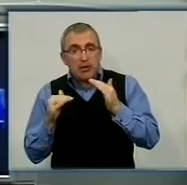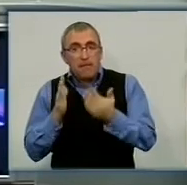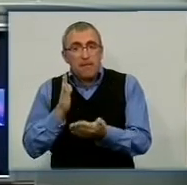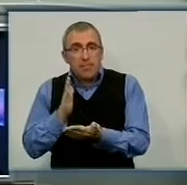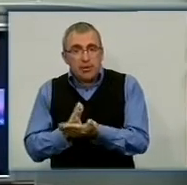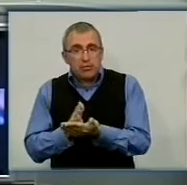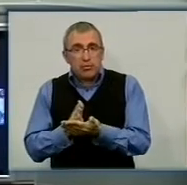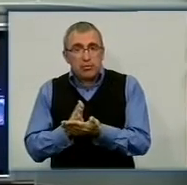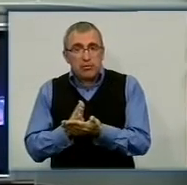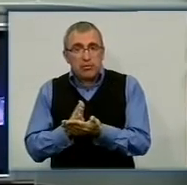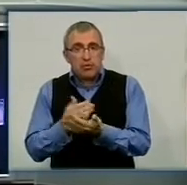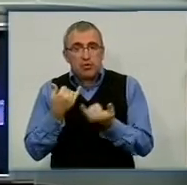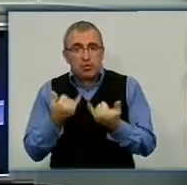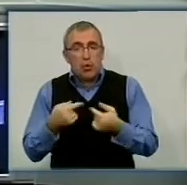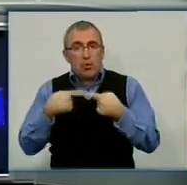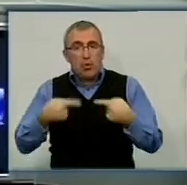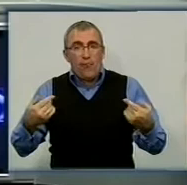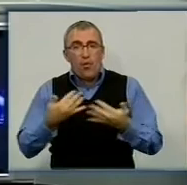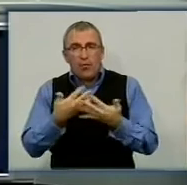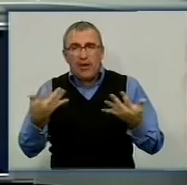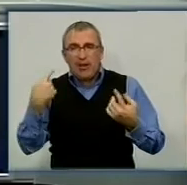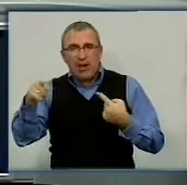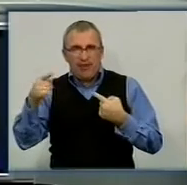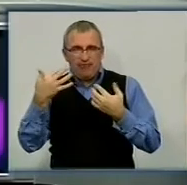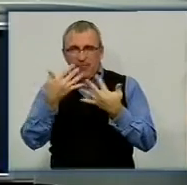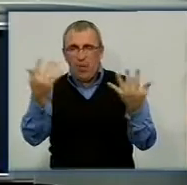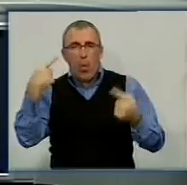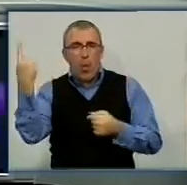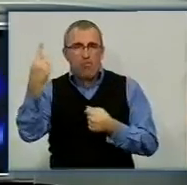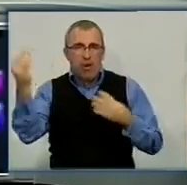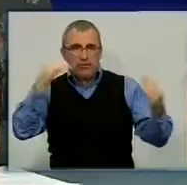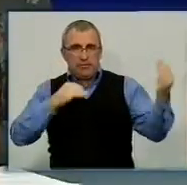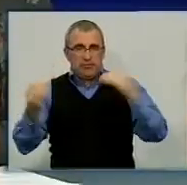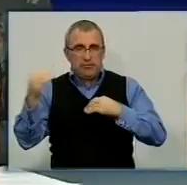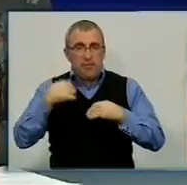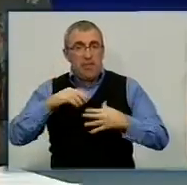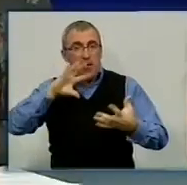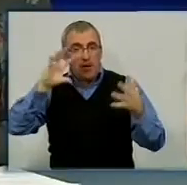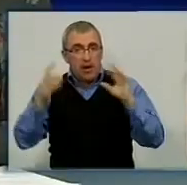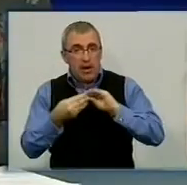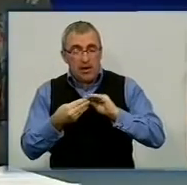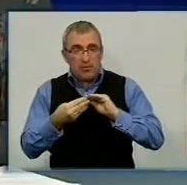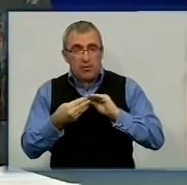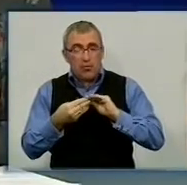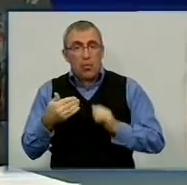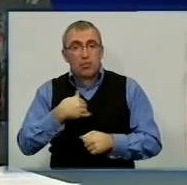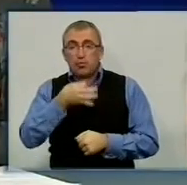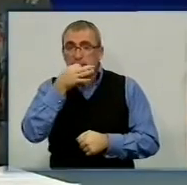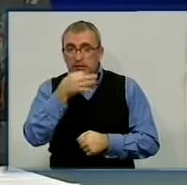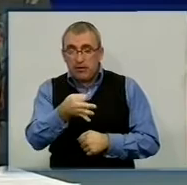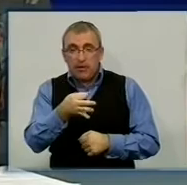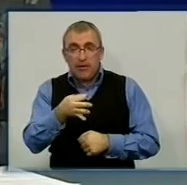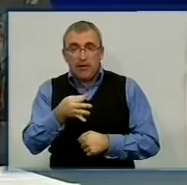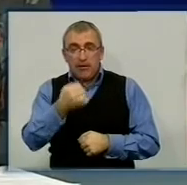е присутні сьогодні товари інших областей в торгівлі І от Сьогодні ми підвели такі результати хочу сказати що